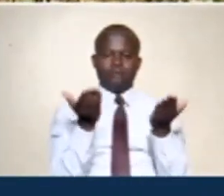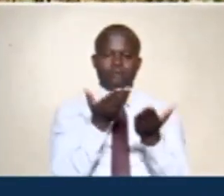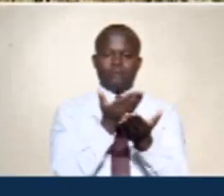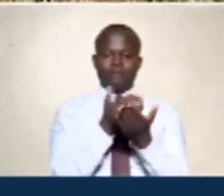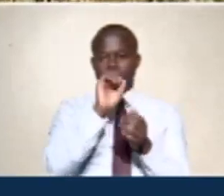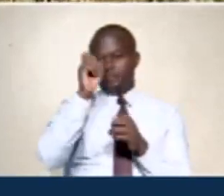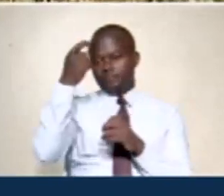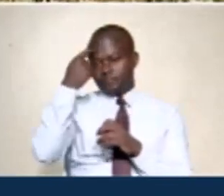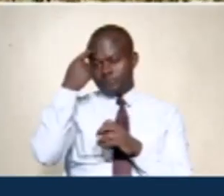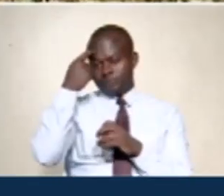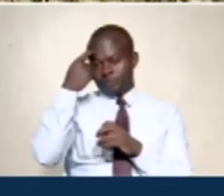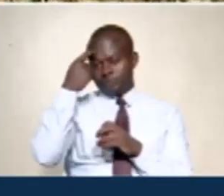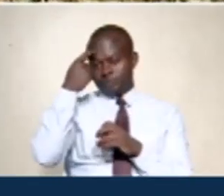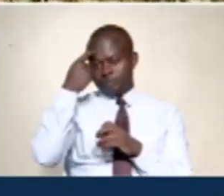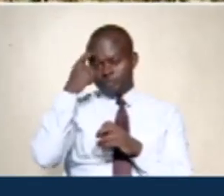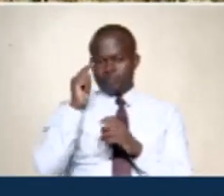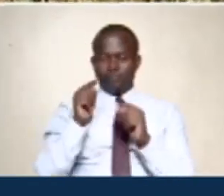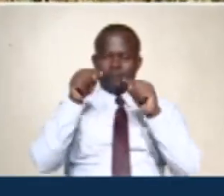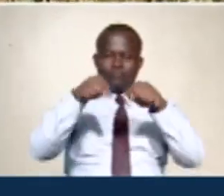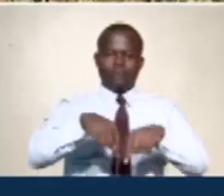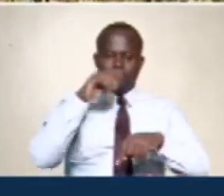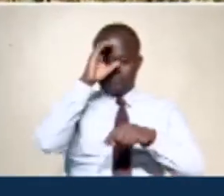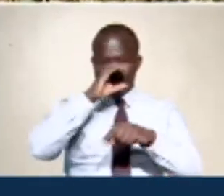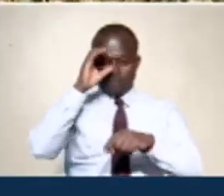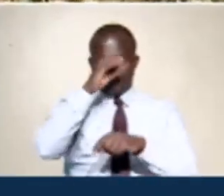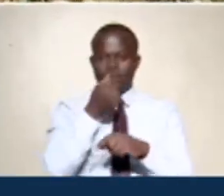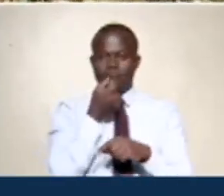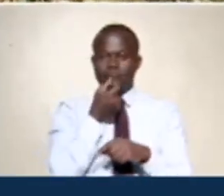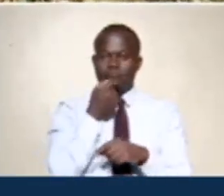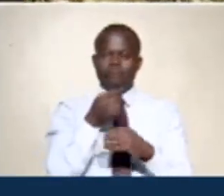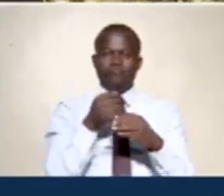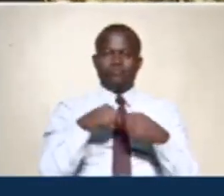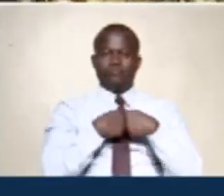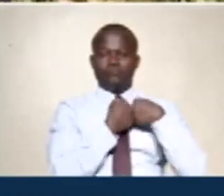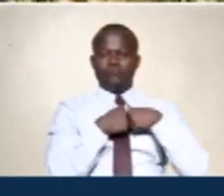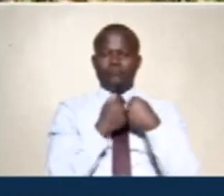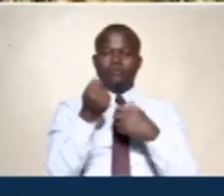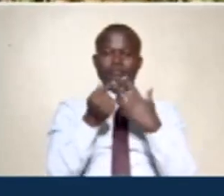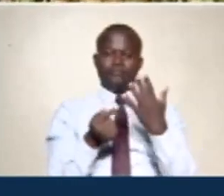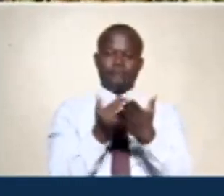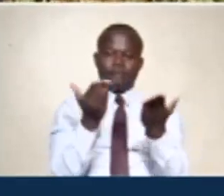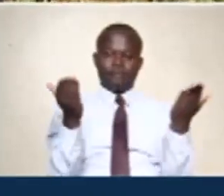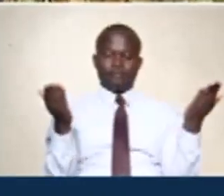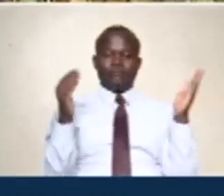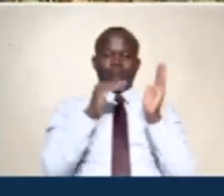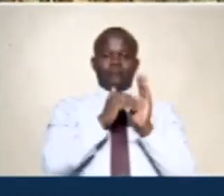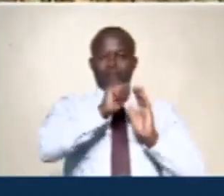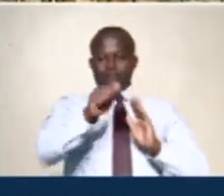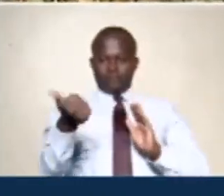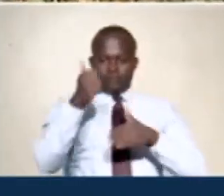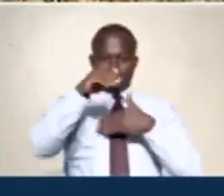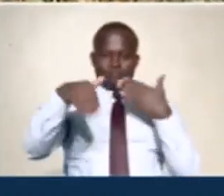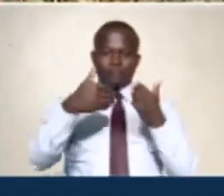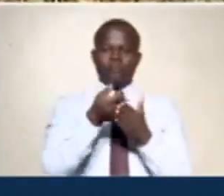twasabaga nka leta kuba yadushakira imiti ihangana na kano gasimba ikindi kibazo